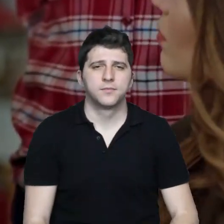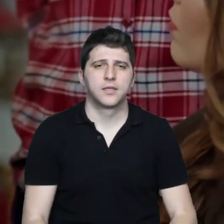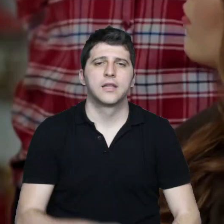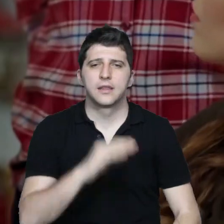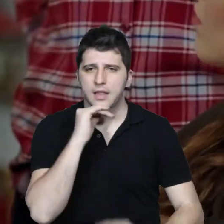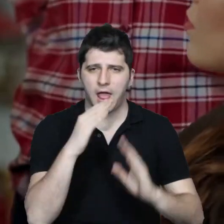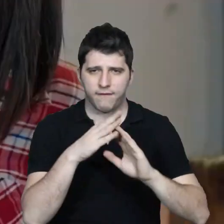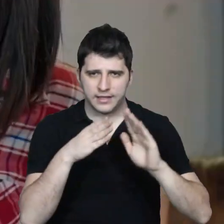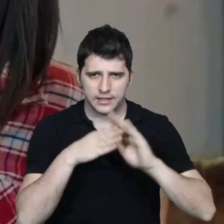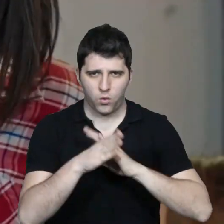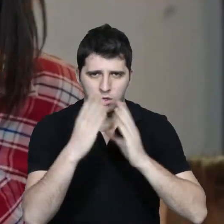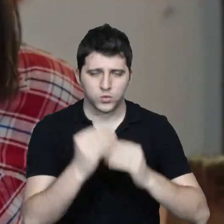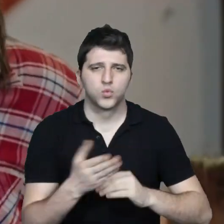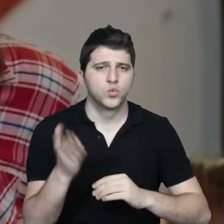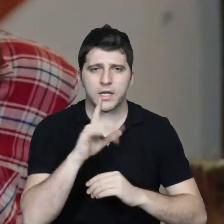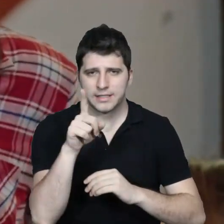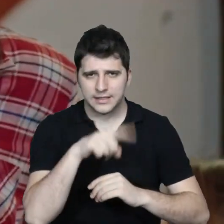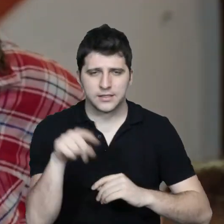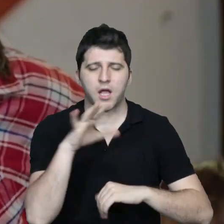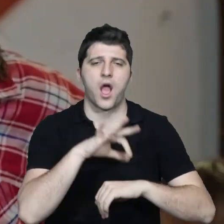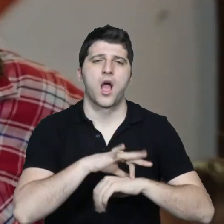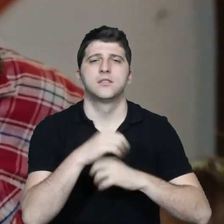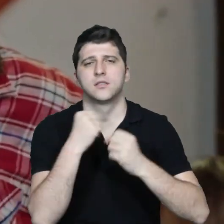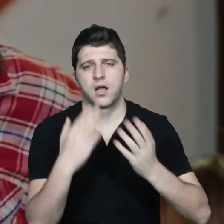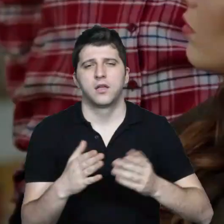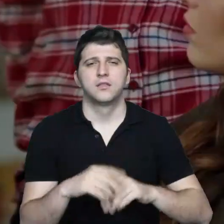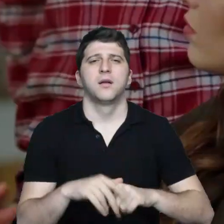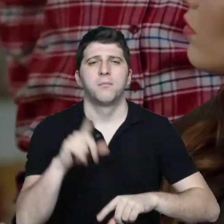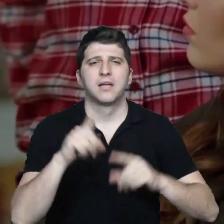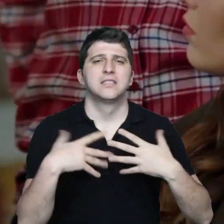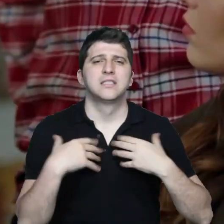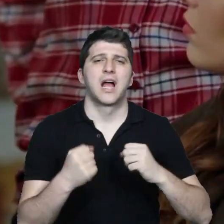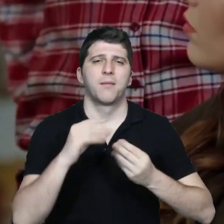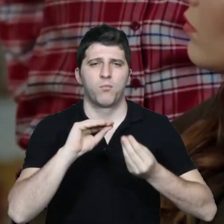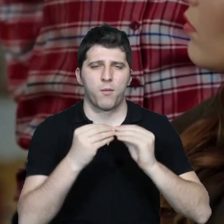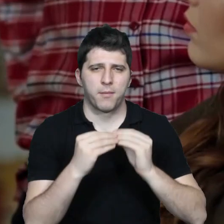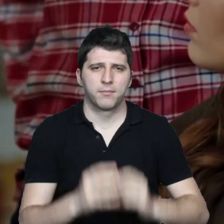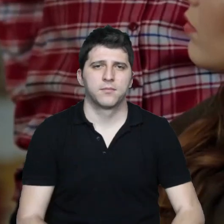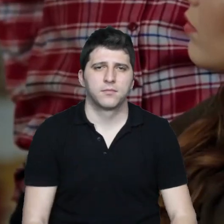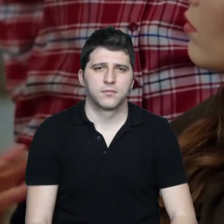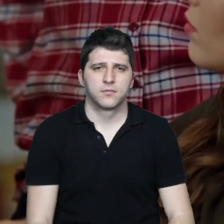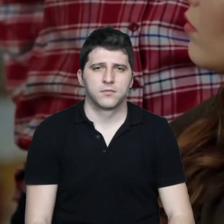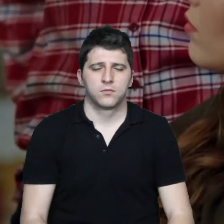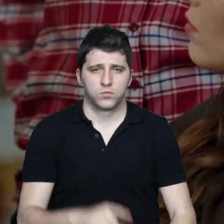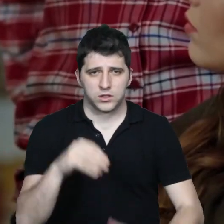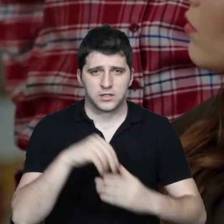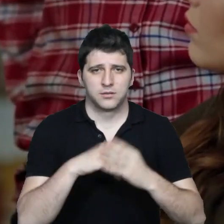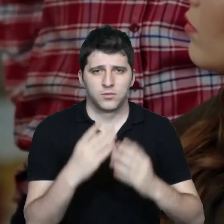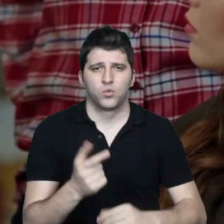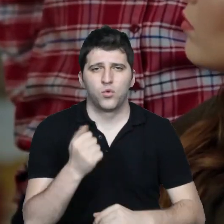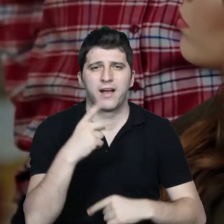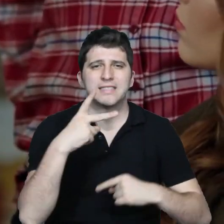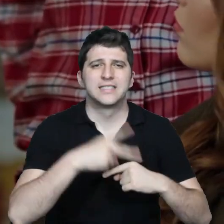evine yerleşilecek. Sonra siz hastalanacaksınız. Sonra bazı sağlık problemleri. Bunun için tabii ufak bir